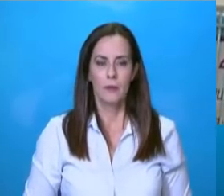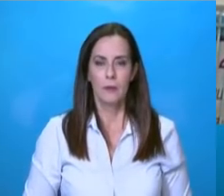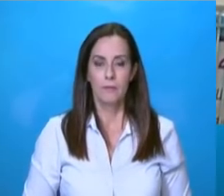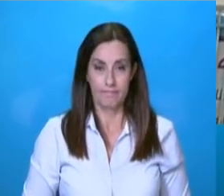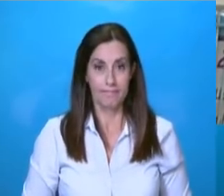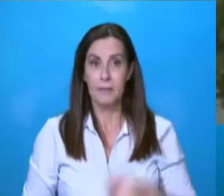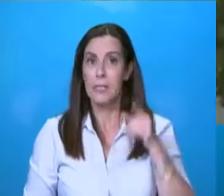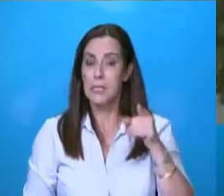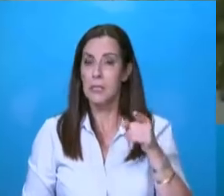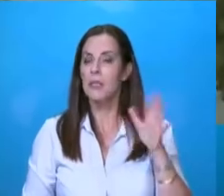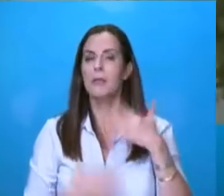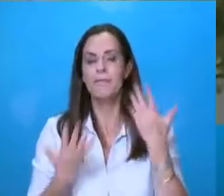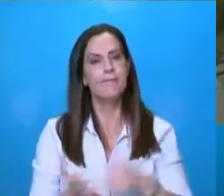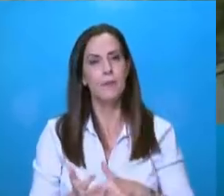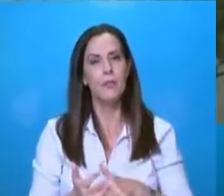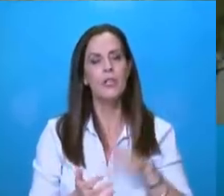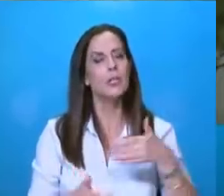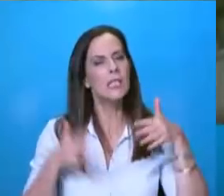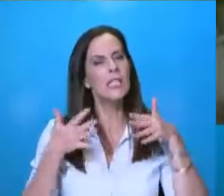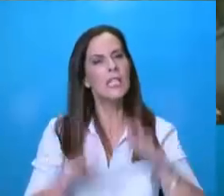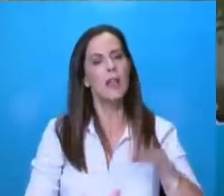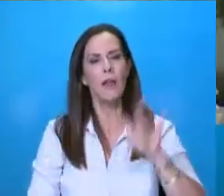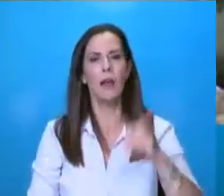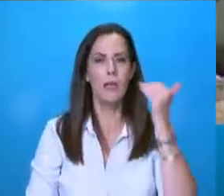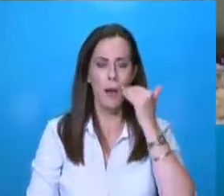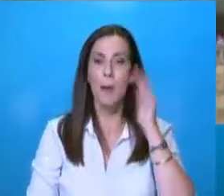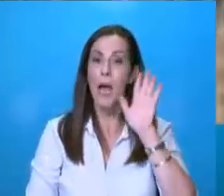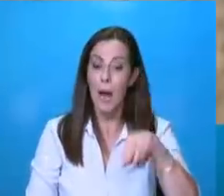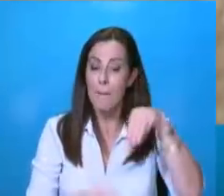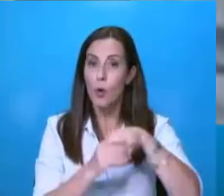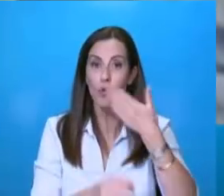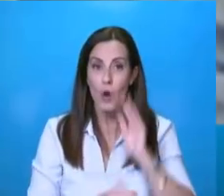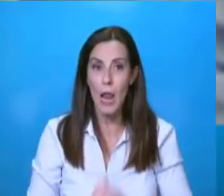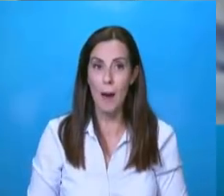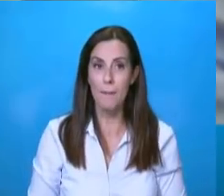הסיפור הזה הוא עוד עדות לזליגת העוינות כלפי ארצות הברית לתוך ירושלים.